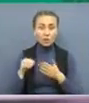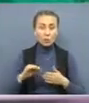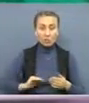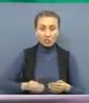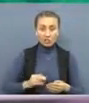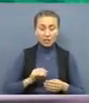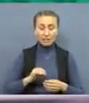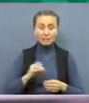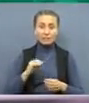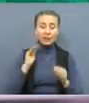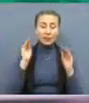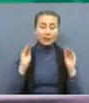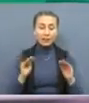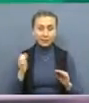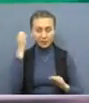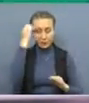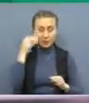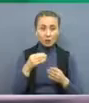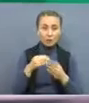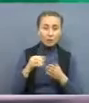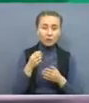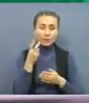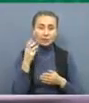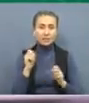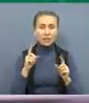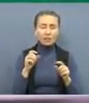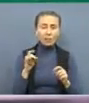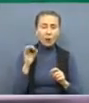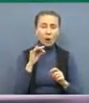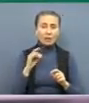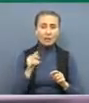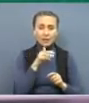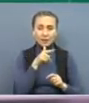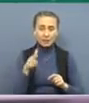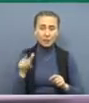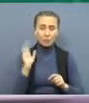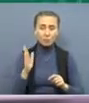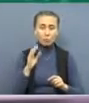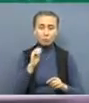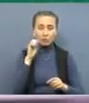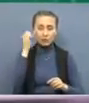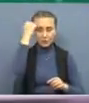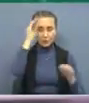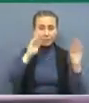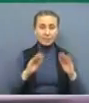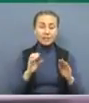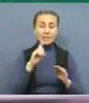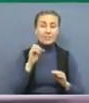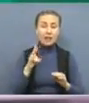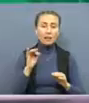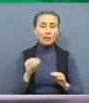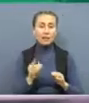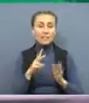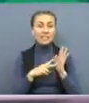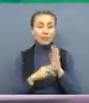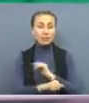несколько раритетных экспонатов эпохи Золотой Орды. Как обещают сотрудники музея, они будут выставлены в одном из залов как атрибуты семи